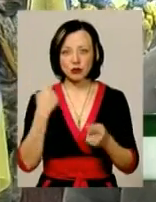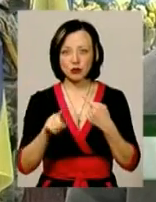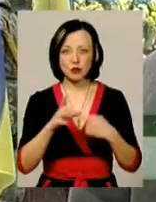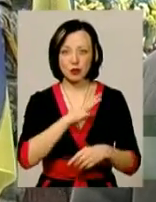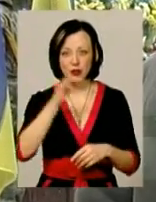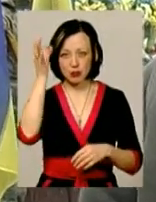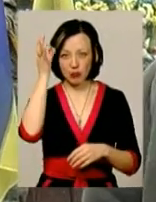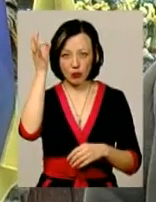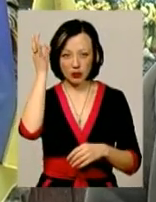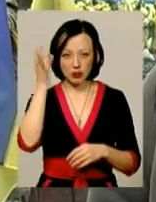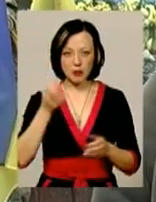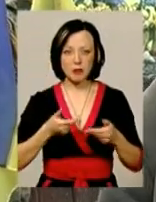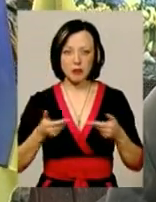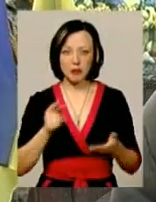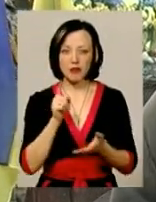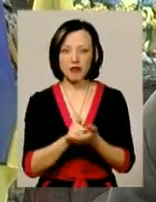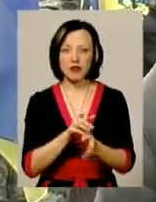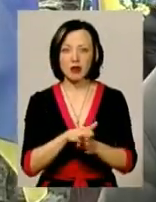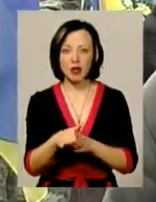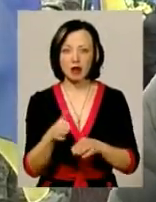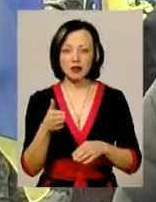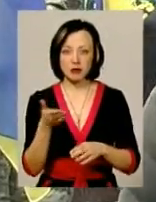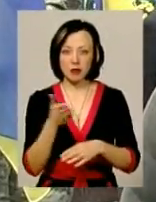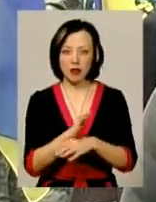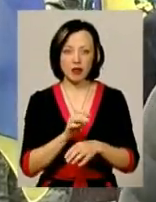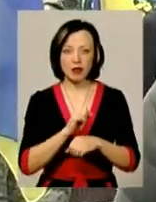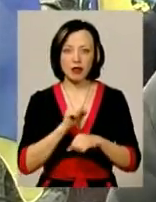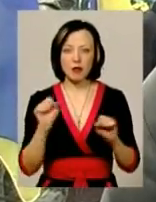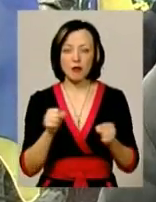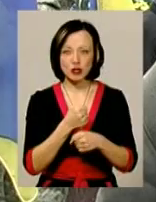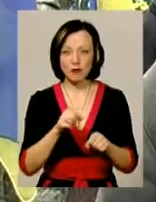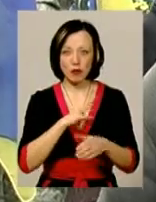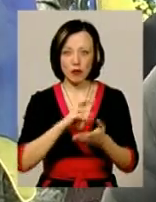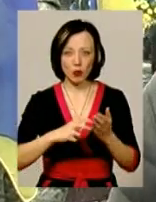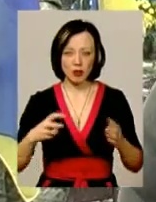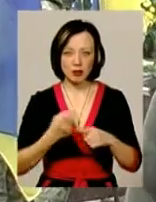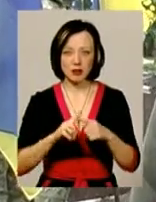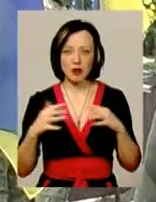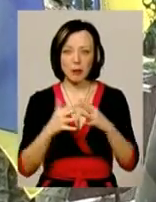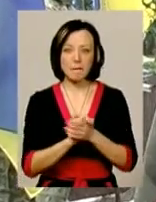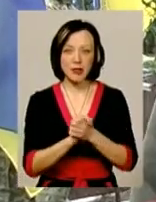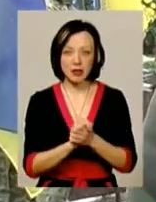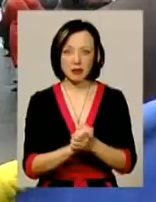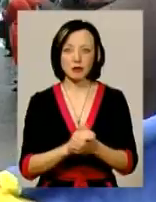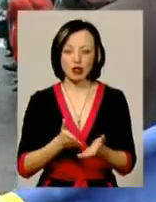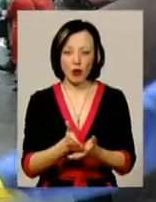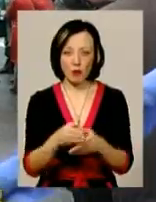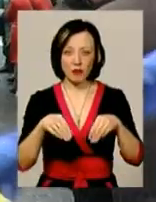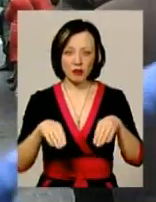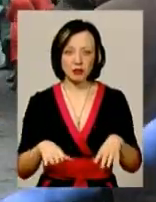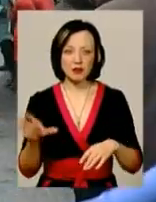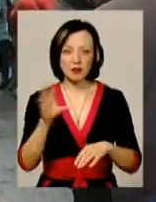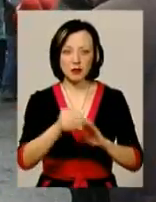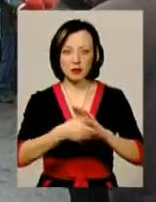спогади, розумієте? Ми повинні виконувати долг, можна було б уникнути цієї війни, можна було б мирним путем розійтися. Всіх